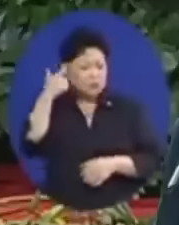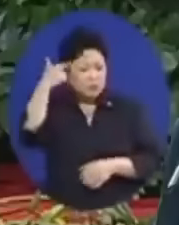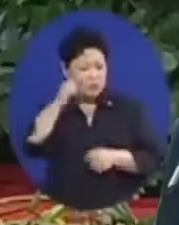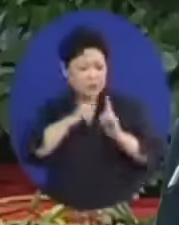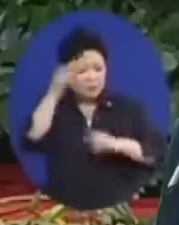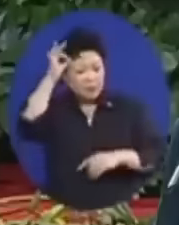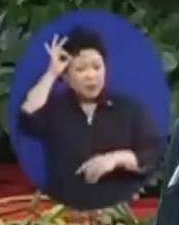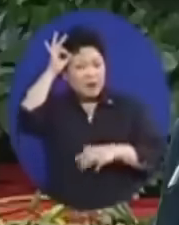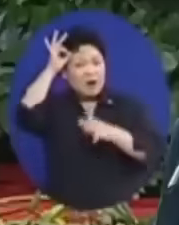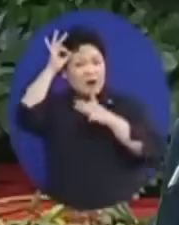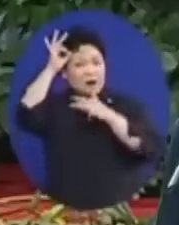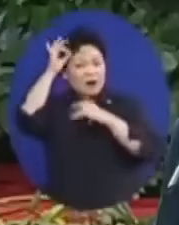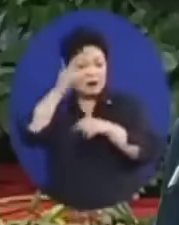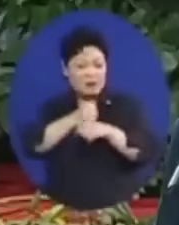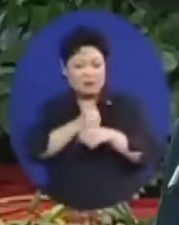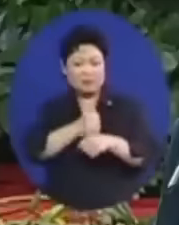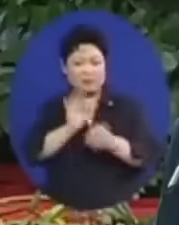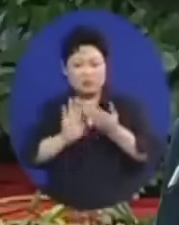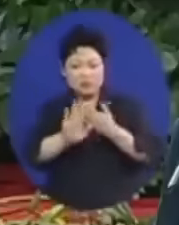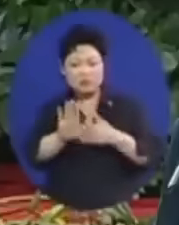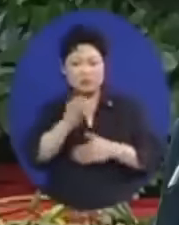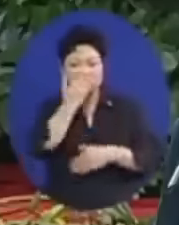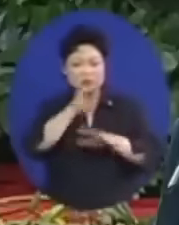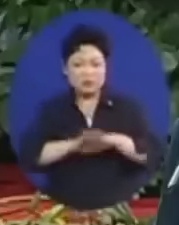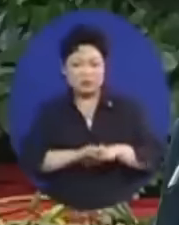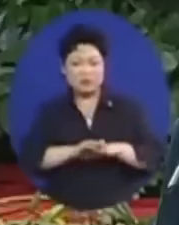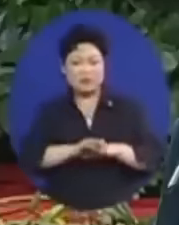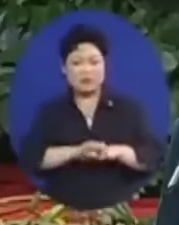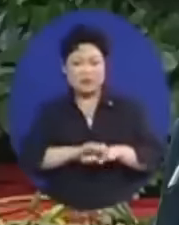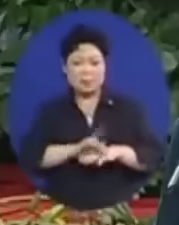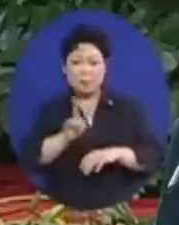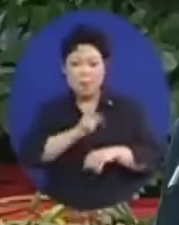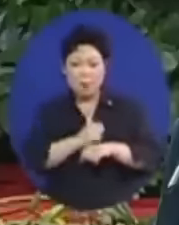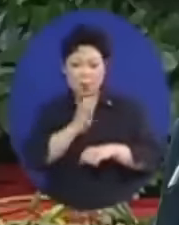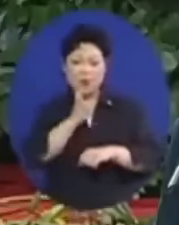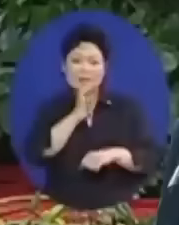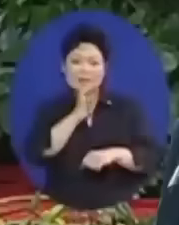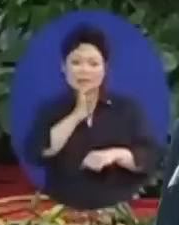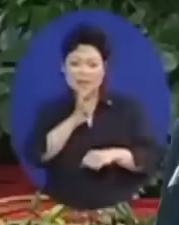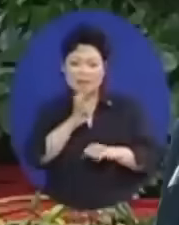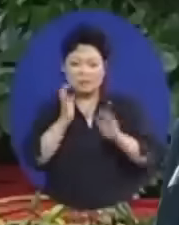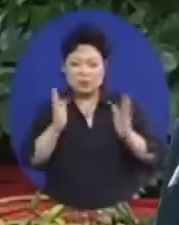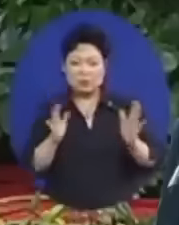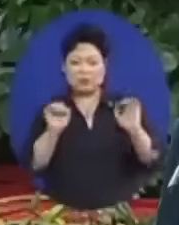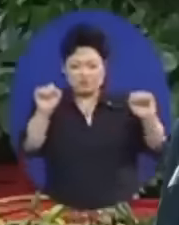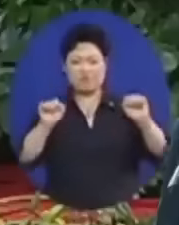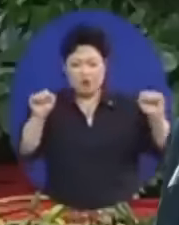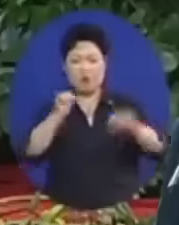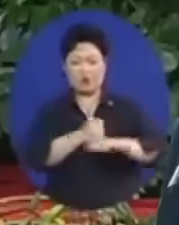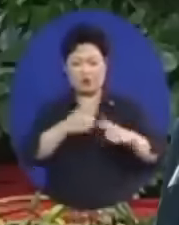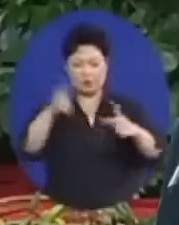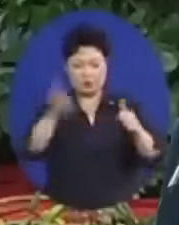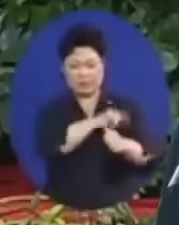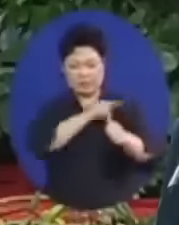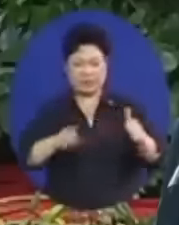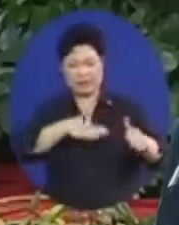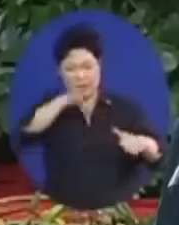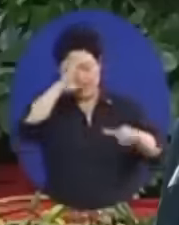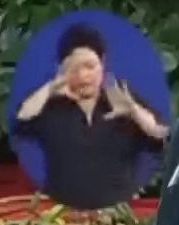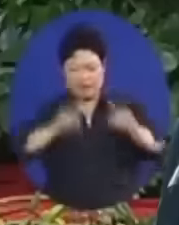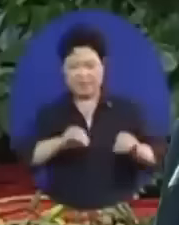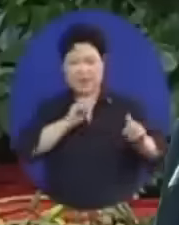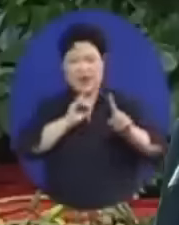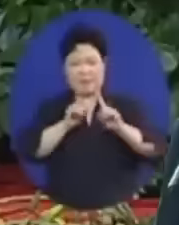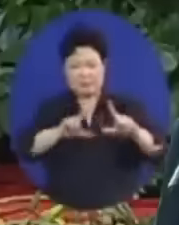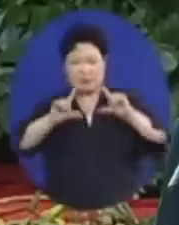기억이 났습니다. 그 후 성도님은 하루에 40분씩 운동을 하며 예수님이 채찍에 맞으심으로 내가 나음을 받았다라고